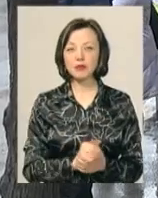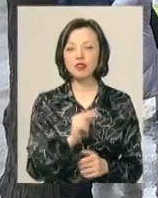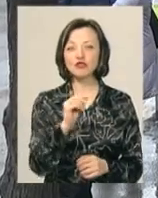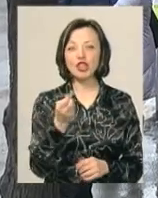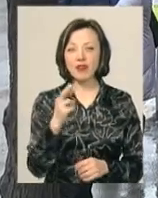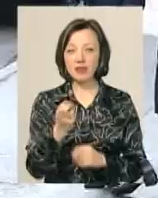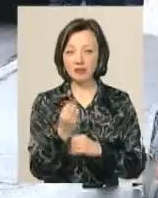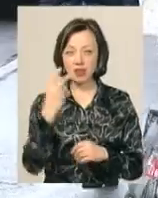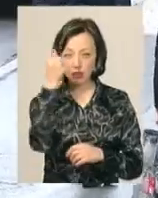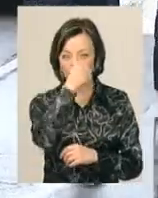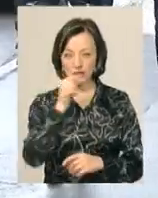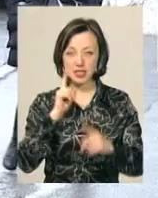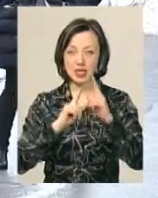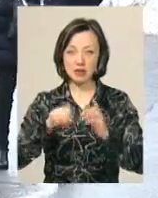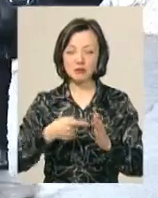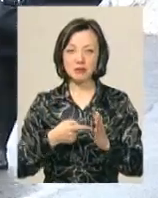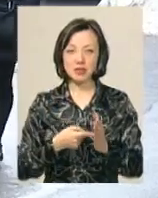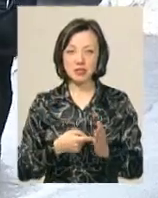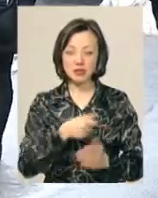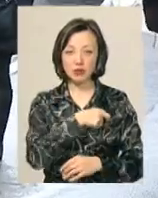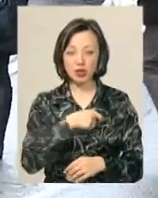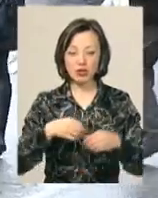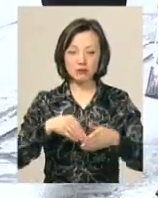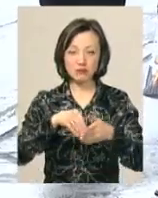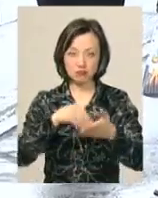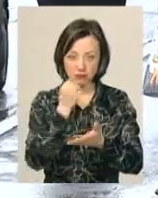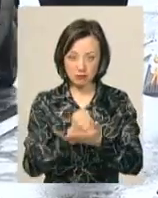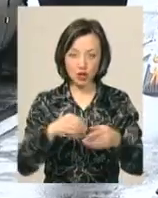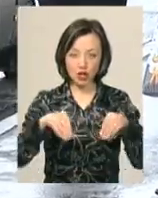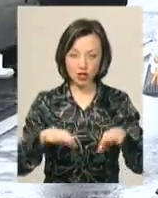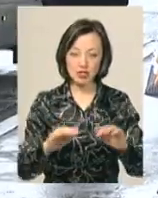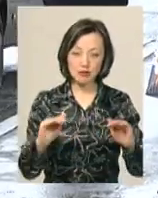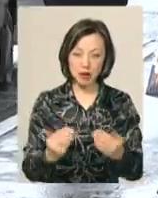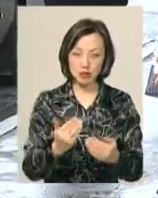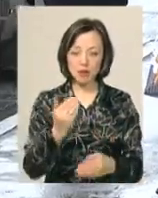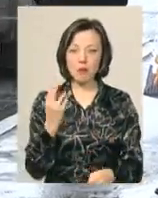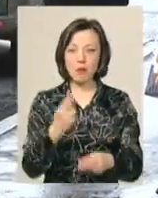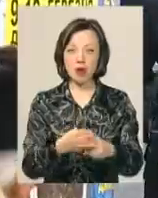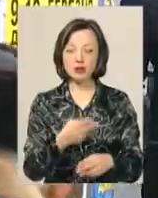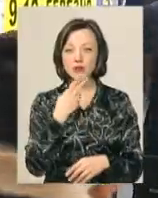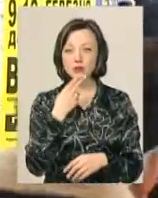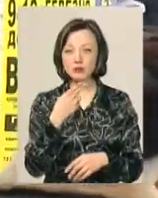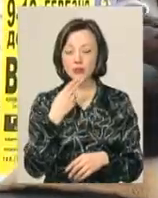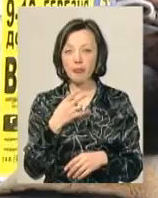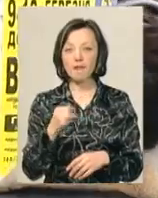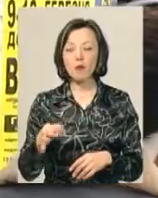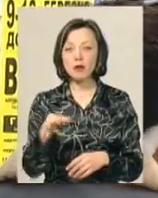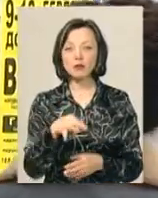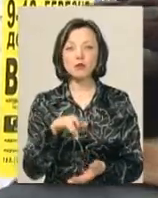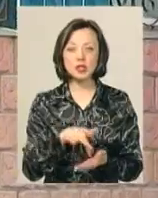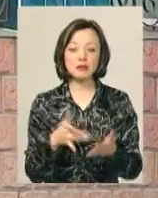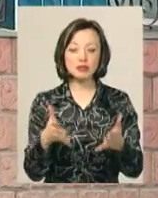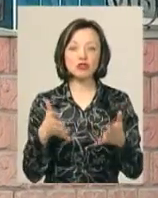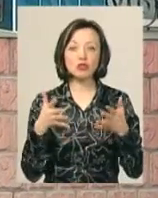2012 року на сесії Хмельницької міської ради ухвалили рішення щодо зменшення та попередження вживання тютюнових виробів. В обласному центрі